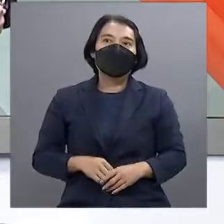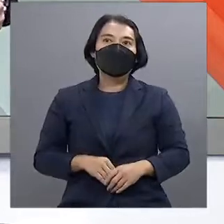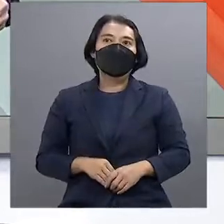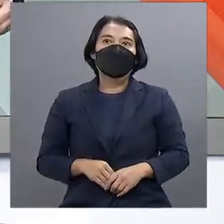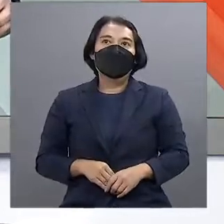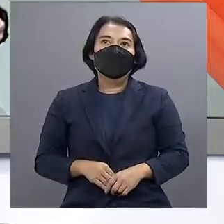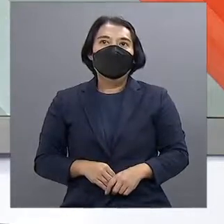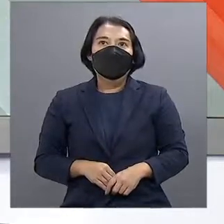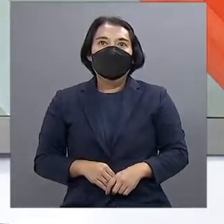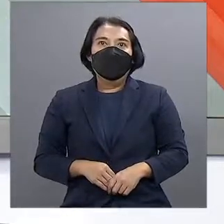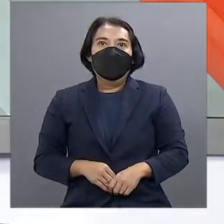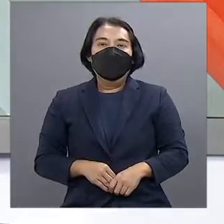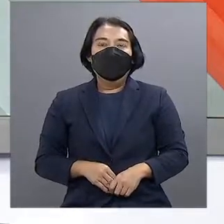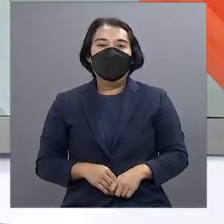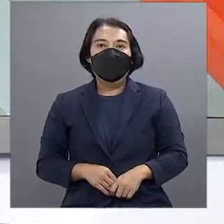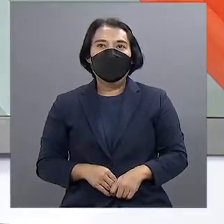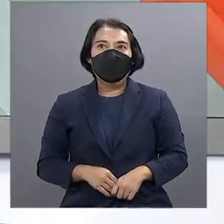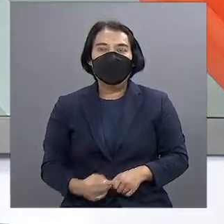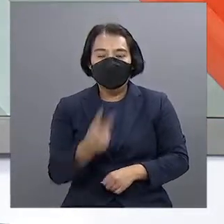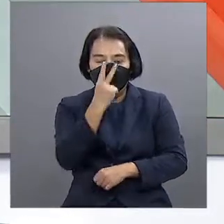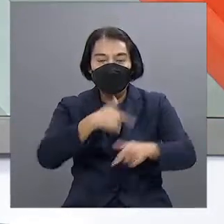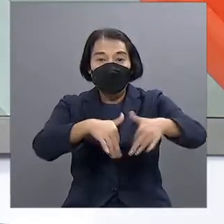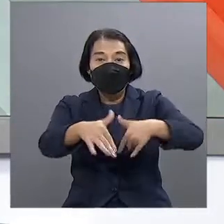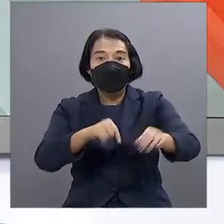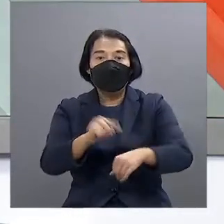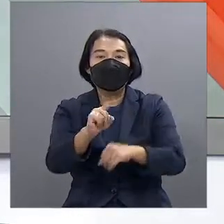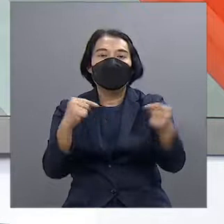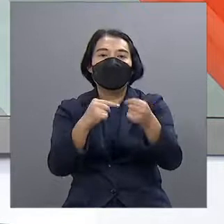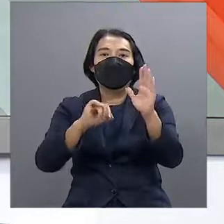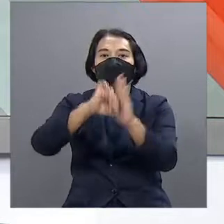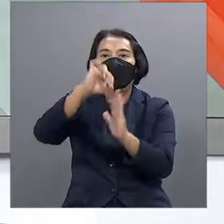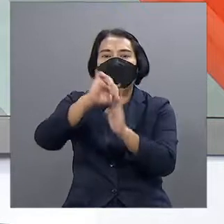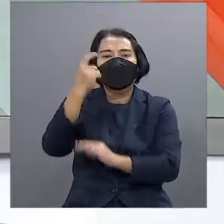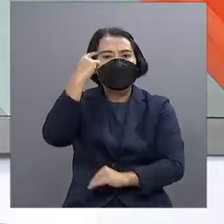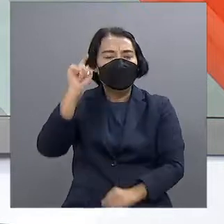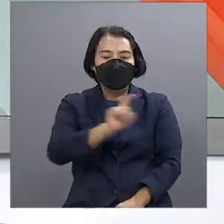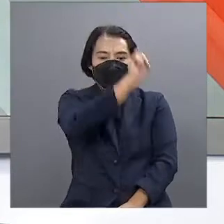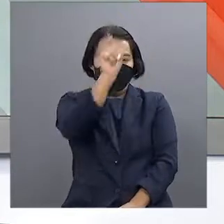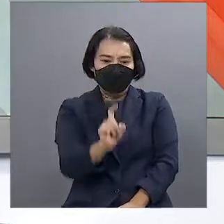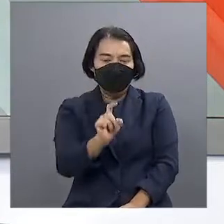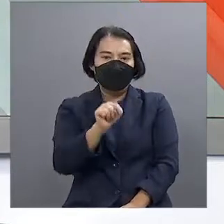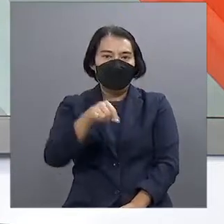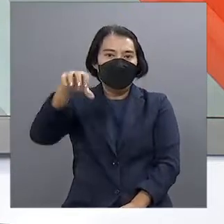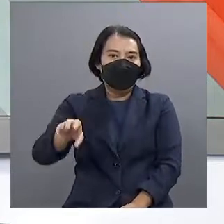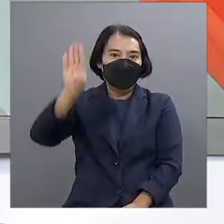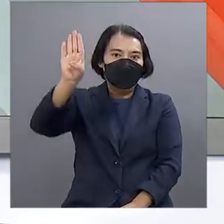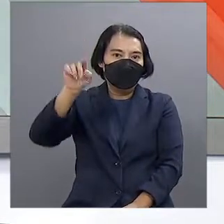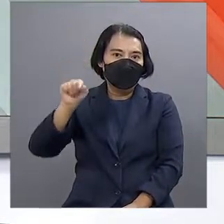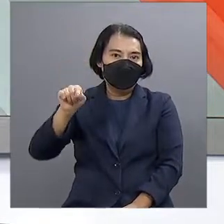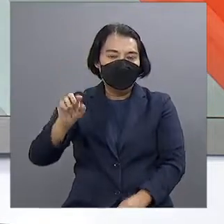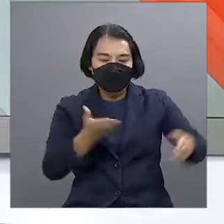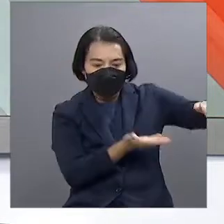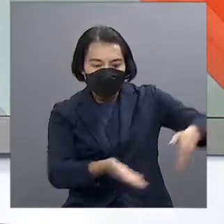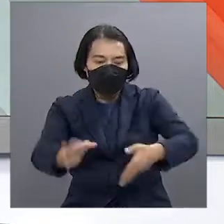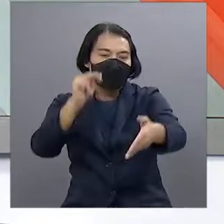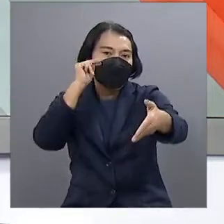จะไปดูข้อสังเกตของภาพประชาชนในจังหวัดเชียงใหม่ที่เขาสงสัยว่าอาจจะมีผู้ประกอบการลุกล้ำลำน้ำในเขตอำเภอทอดหรือ